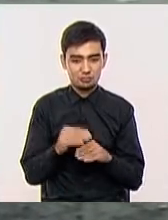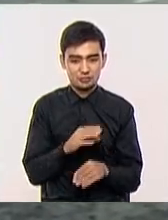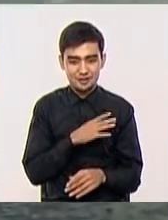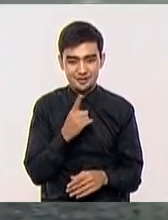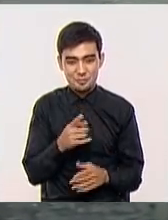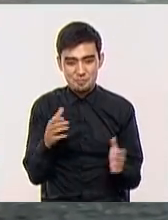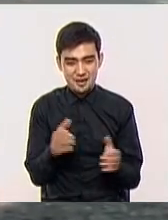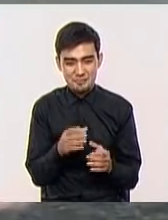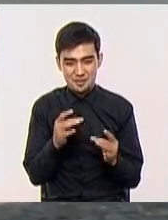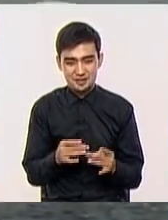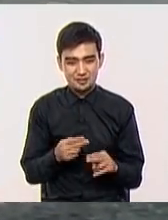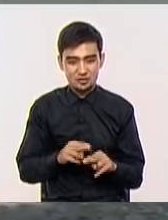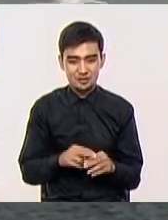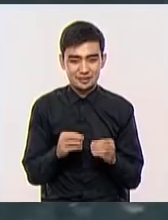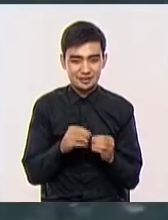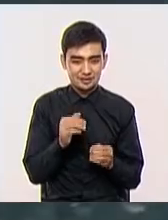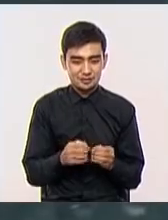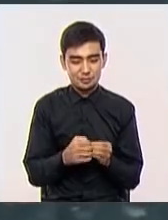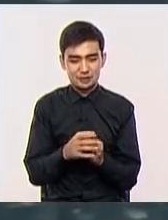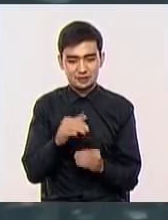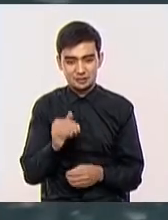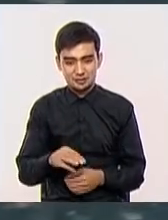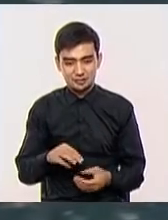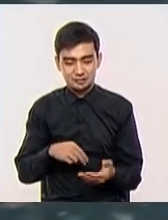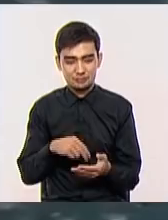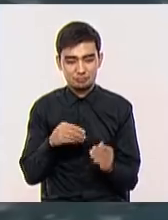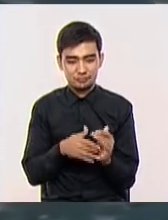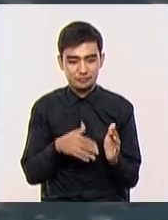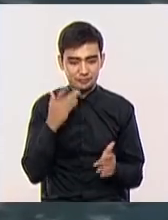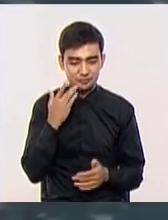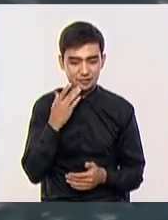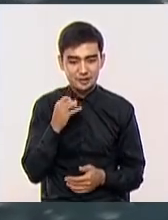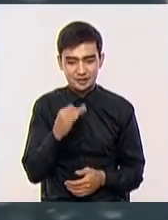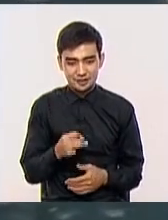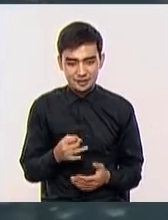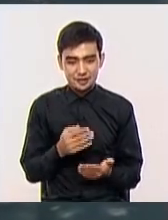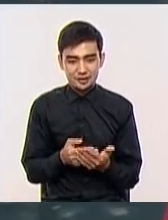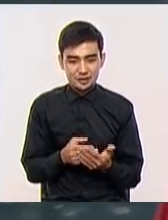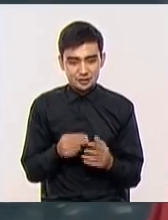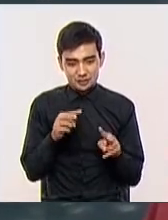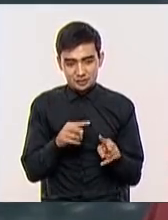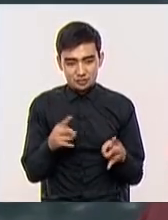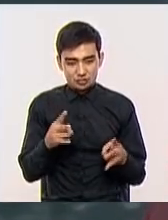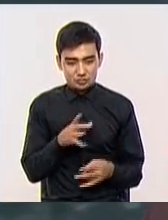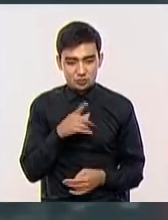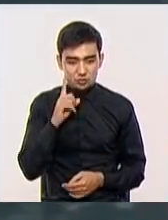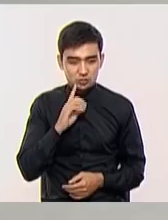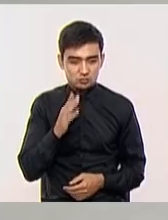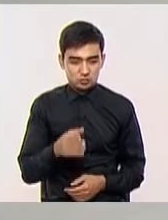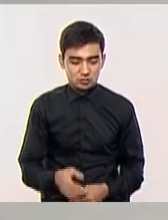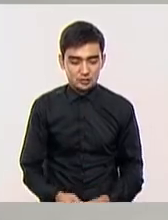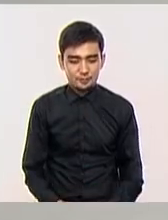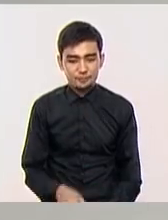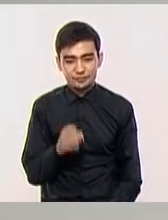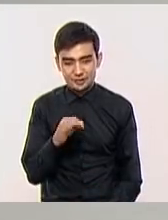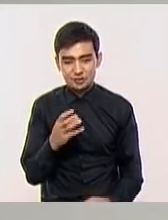пакеттің өзіне 10-15 мың кетіп тұр ғой. Азық-түлікті көтермеген отырыс болар еді. Шаманы ұстаса ыңғайлы болар еді, да, жақсы.